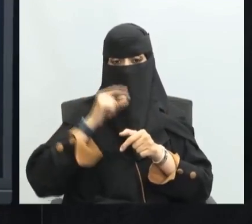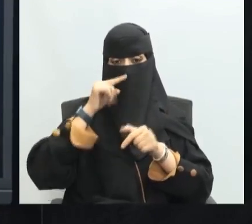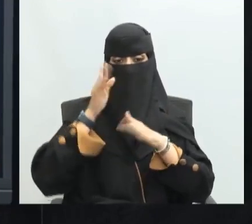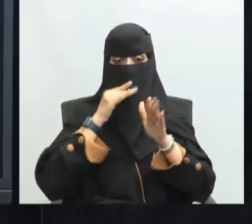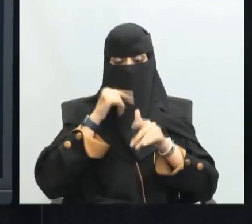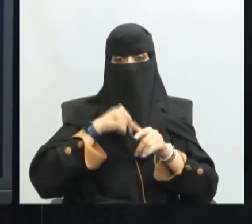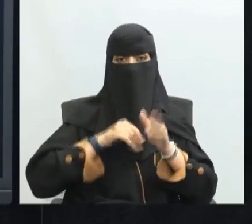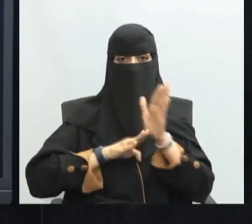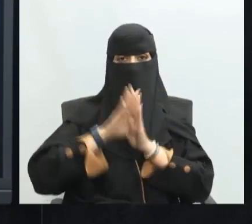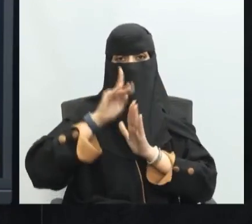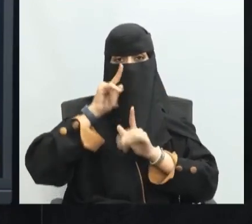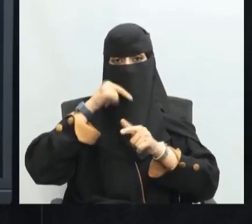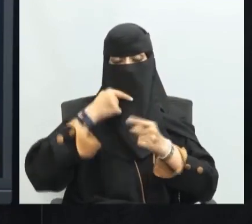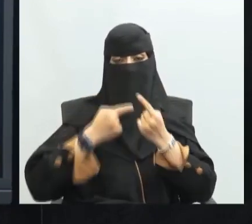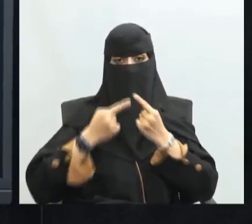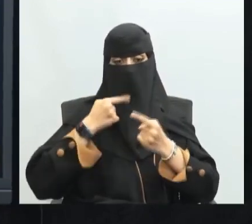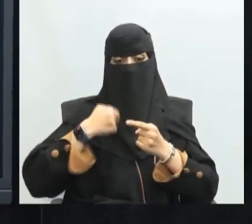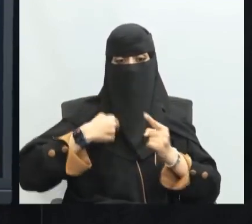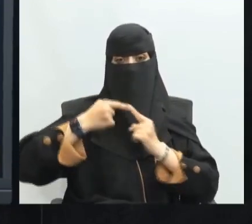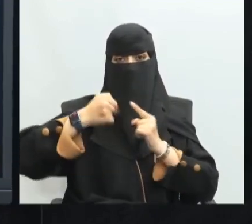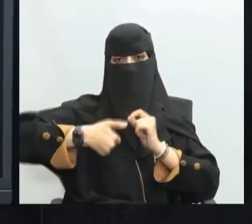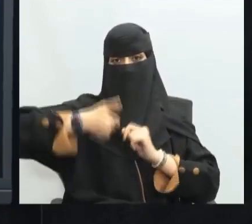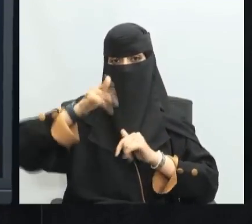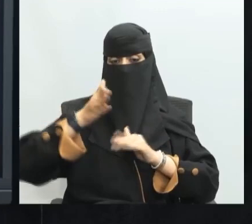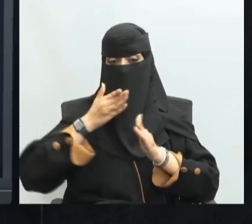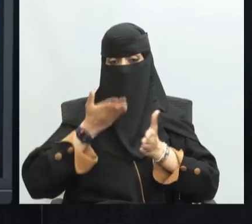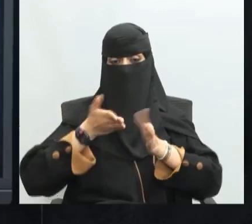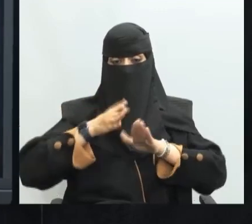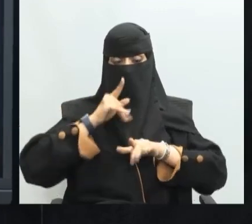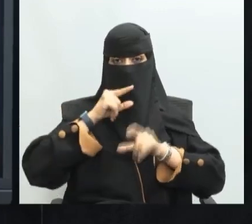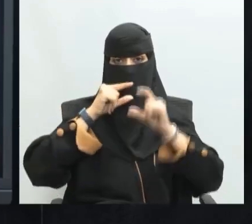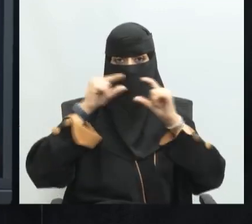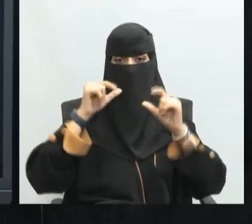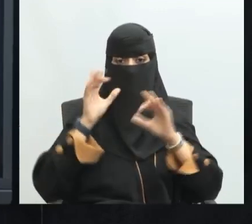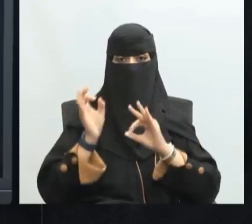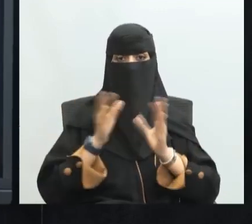الحوار وتحقيق اهدافه وايضا الموضوعيه